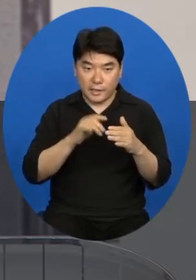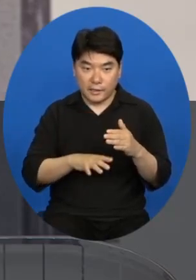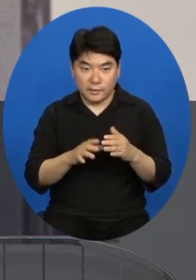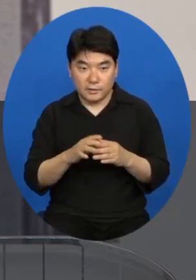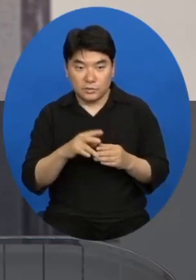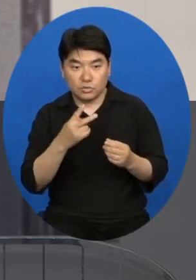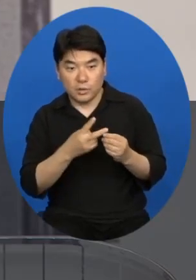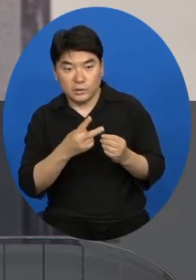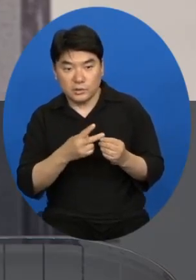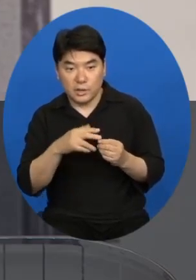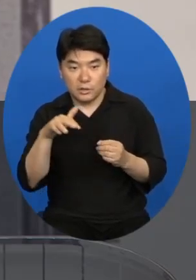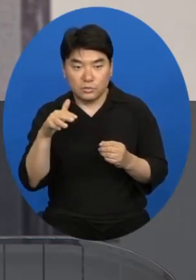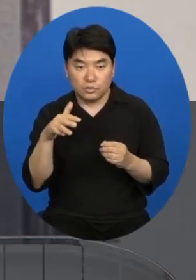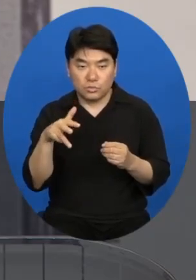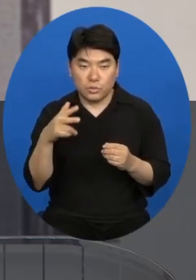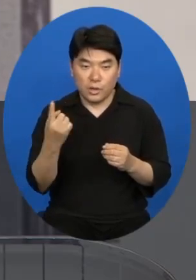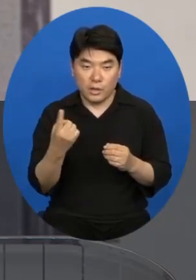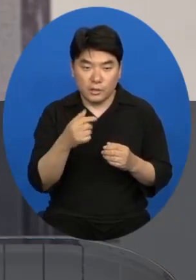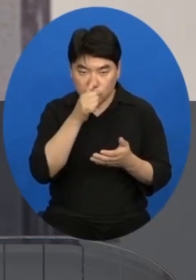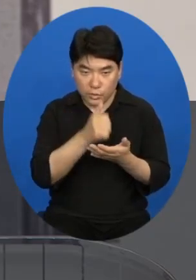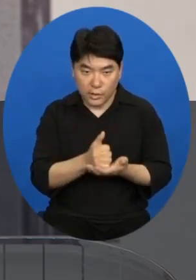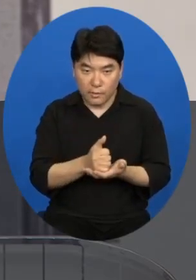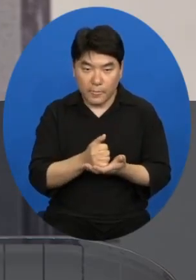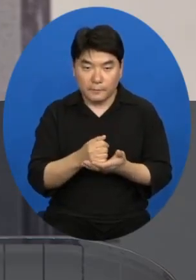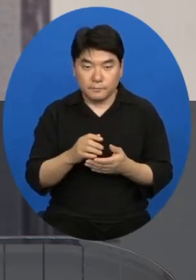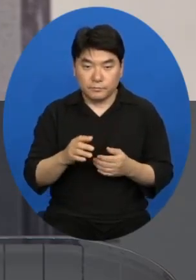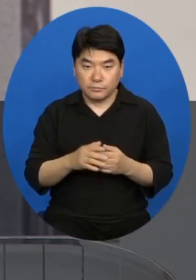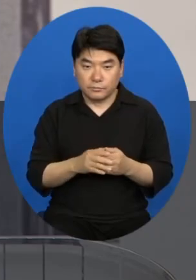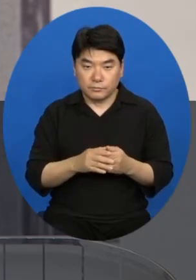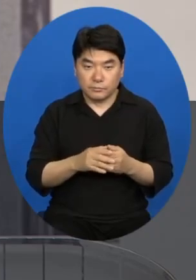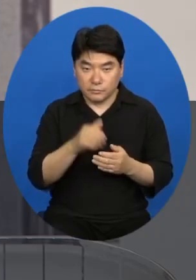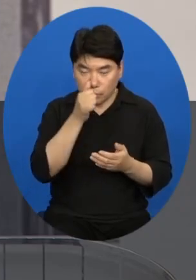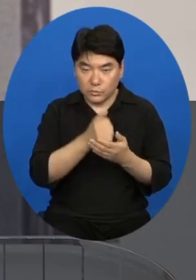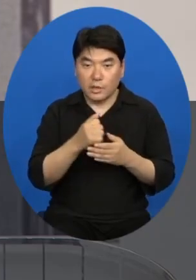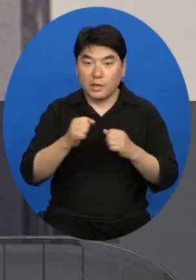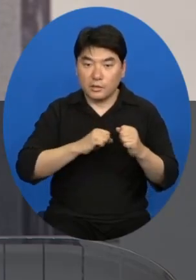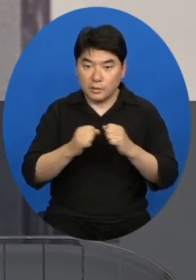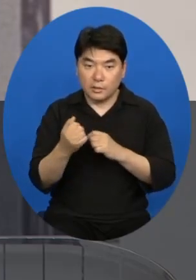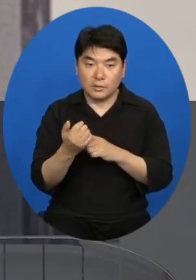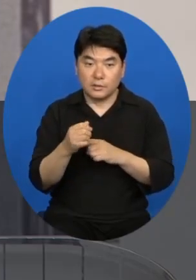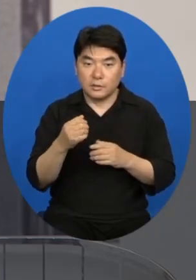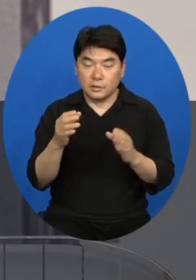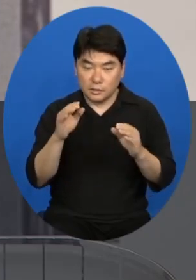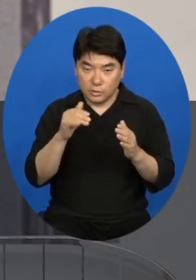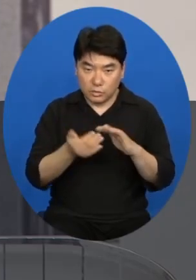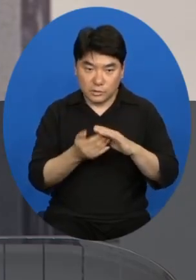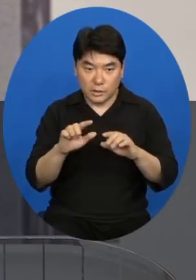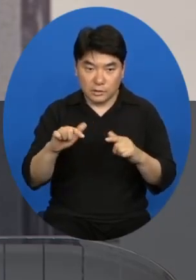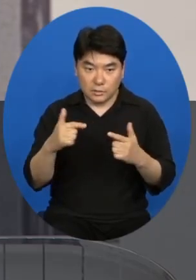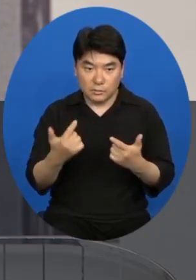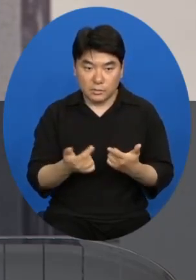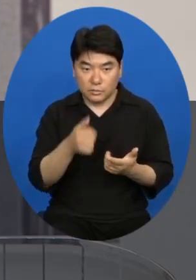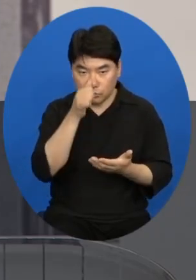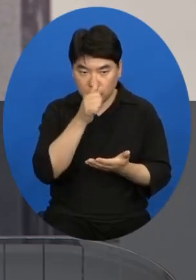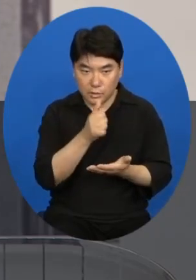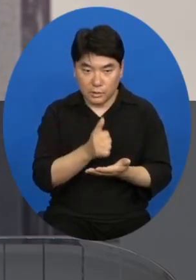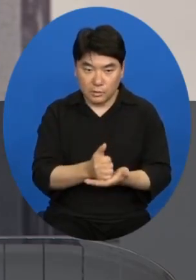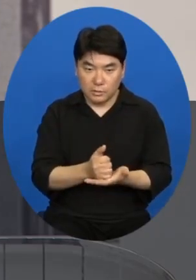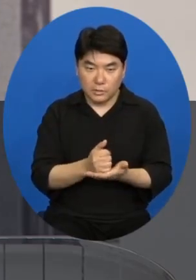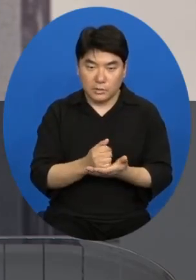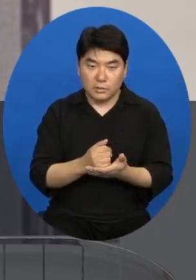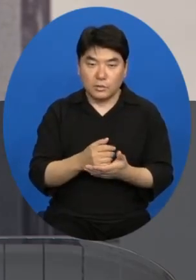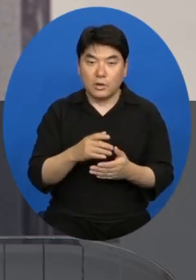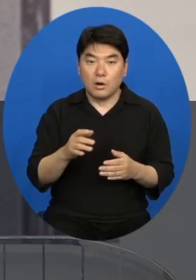못하는 범죄 행위가 더 이상 이루어지지 않는다. 세 번째, 죄악이 용서된다는 것은 어떤 사람의 죄에 대한 죄책과